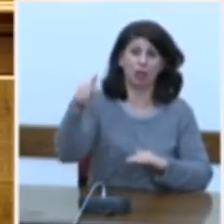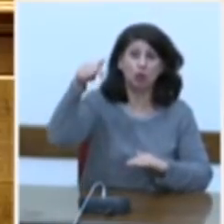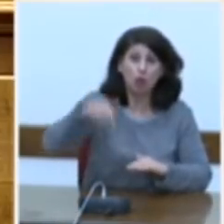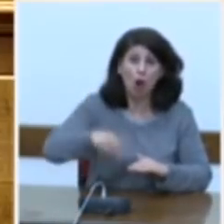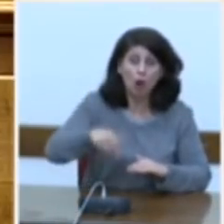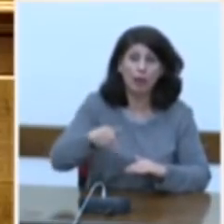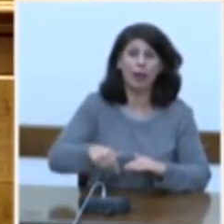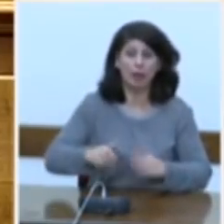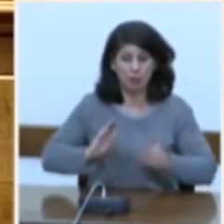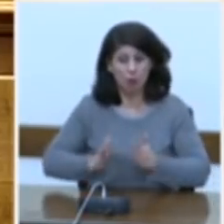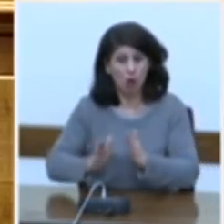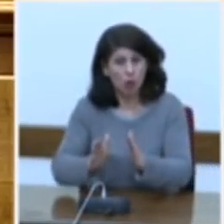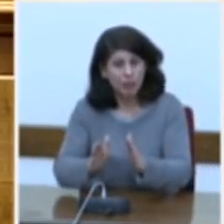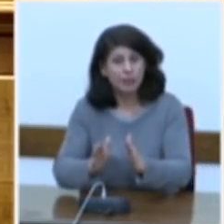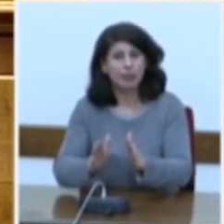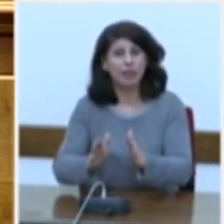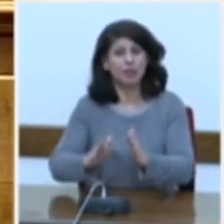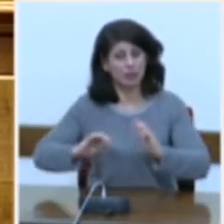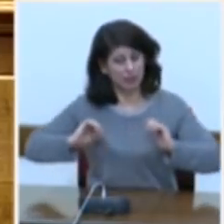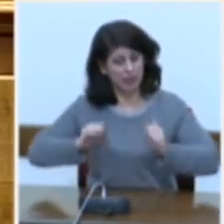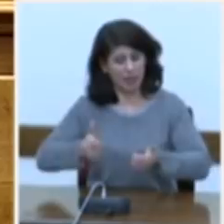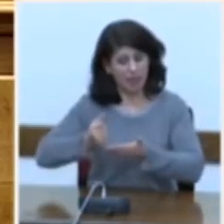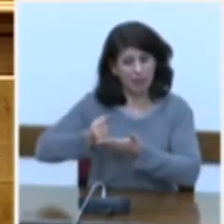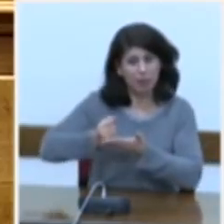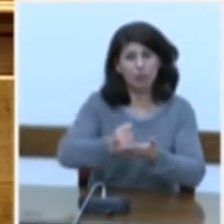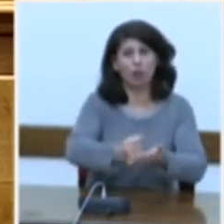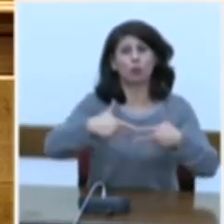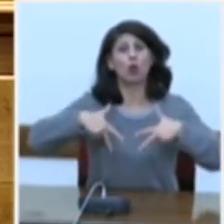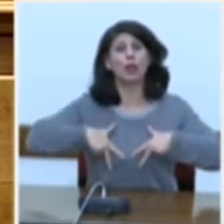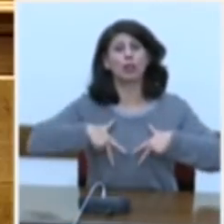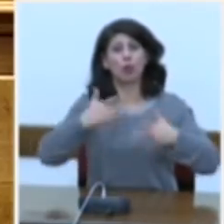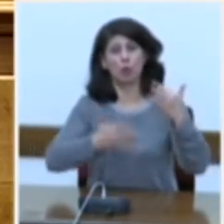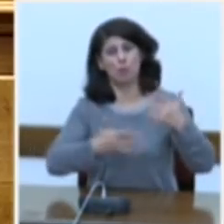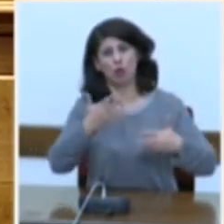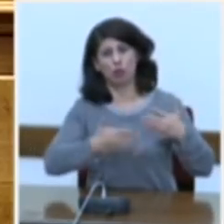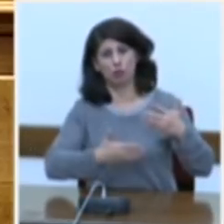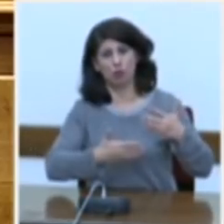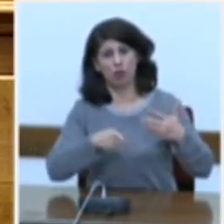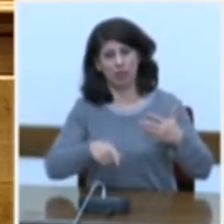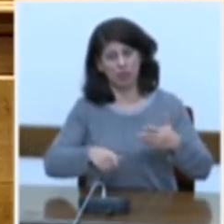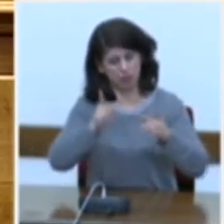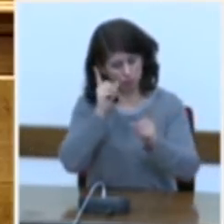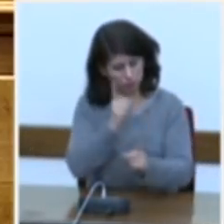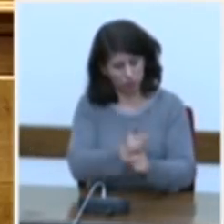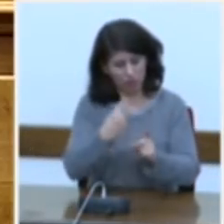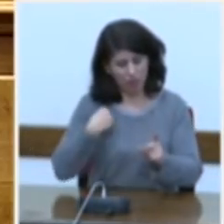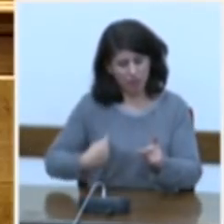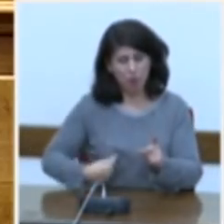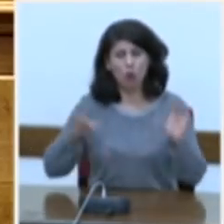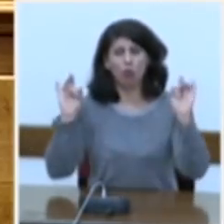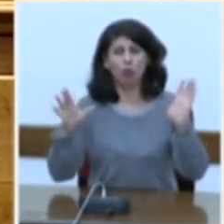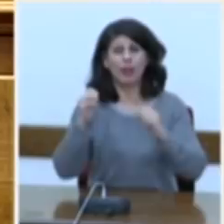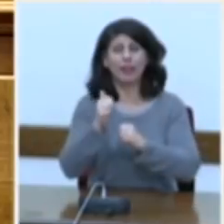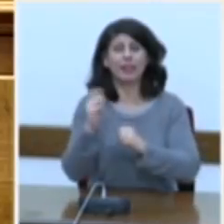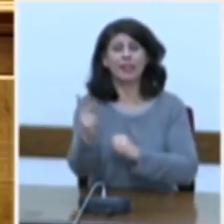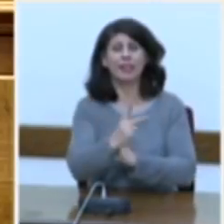τώρα προχωρήστε στη γενναία χρηματοδότηση από τον κρατικό προϋπολογισμό για αποκλειστικά δημόσιες δωρεάν